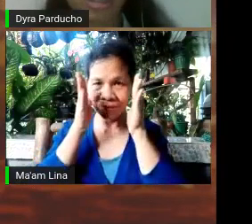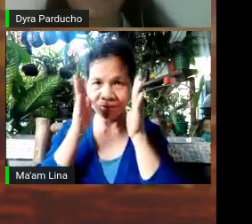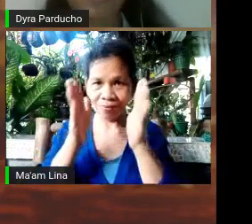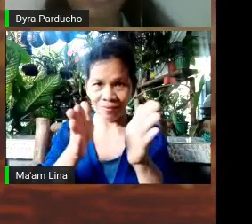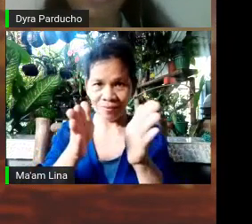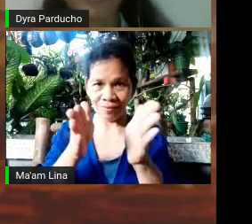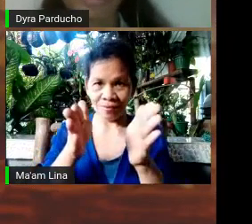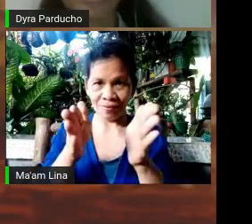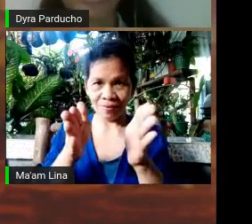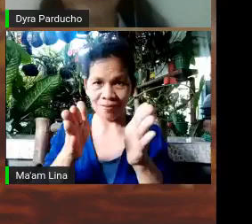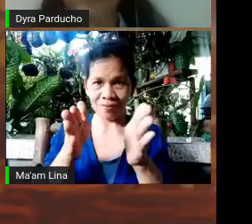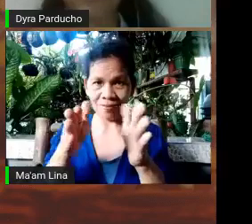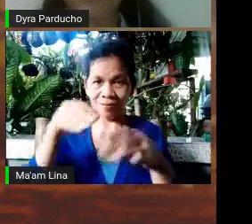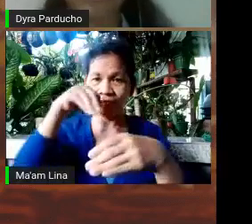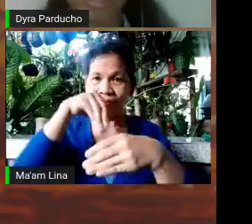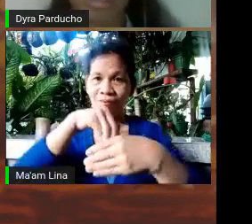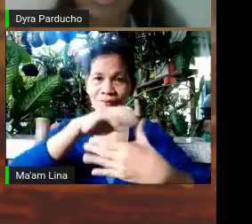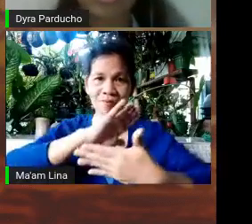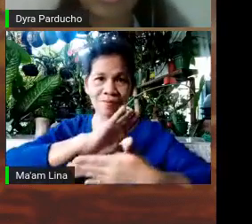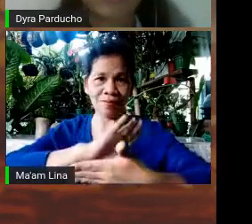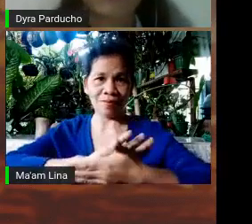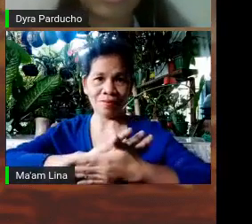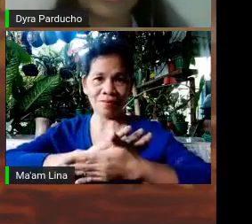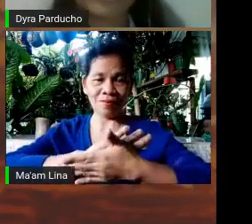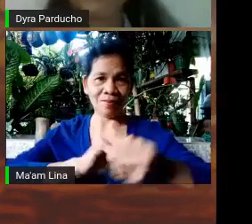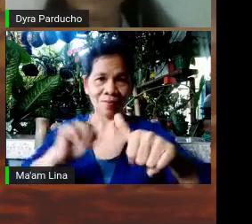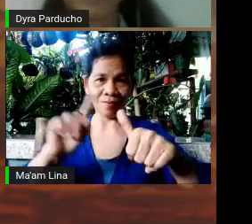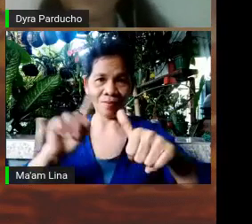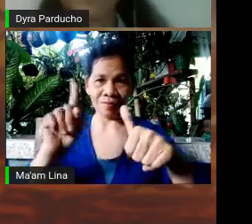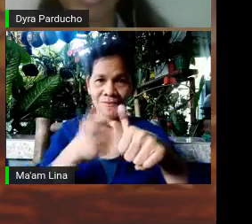focus po natin tuon po sa unang silid po.